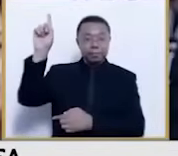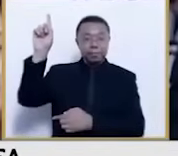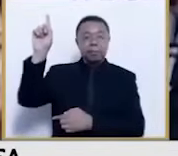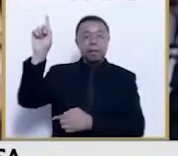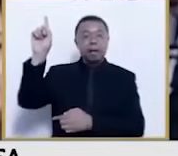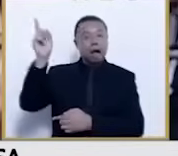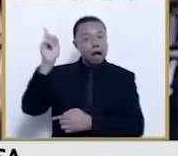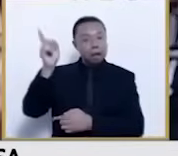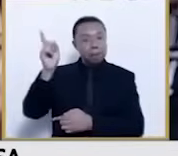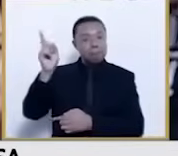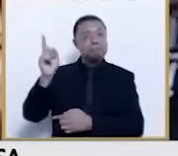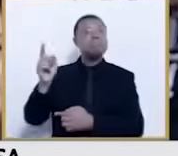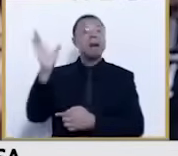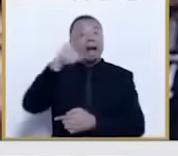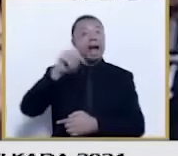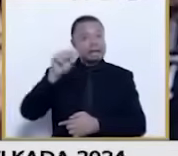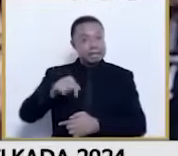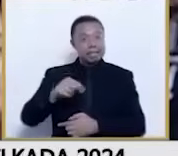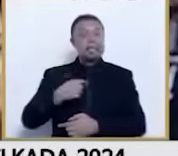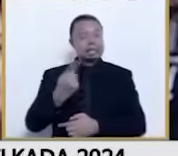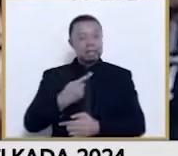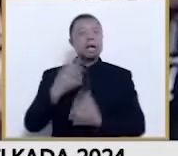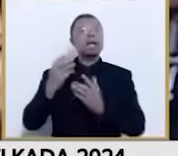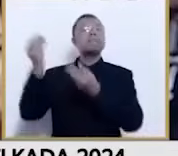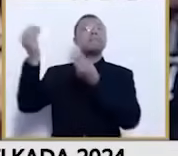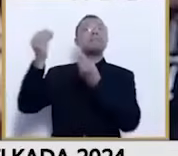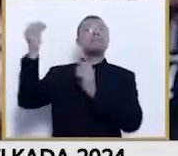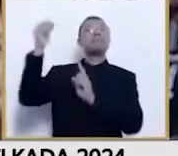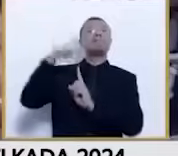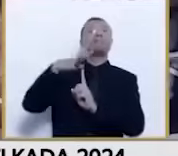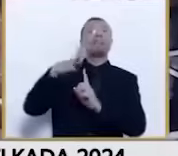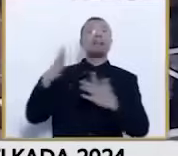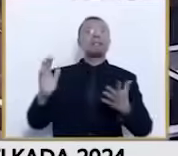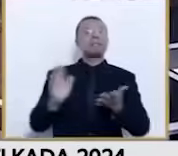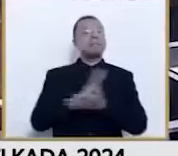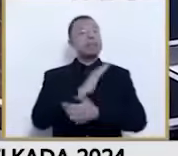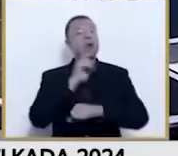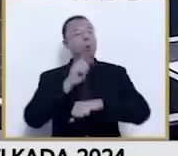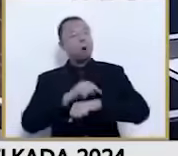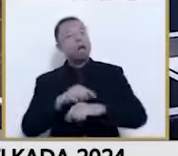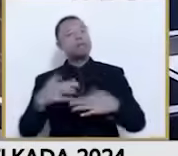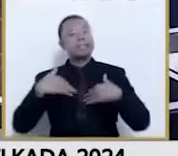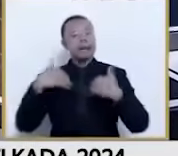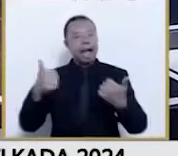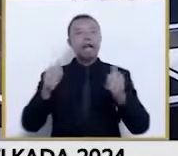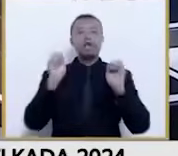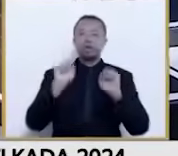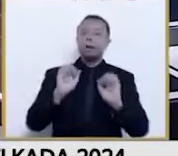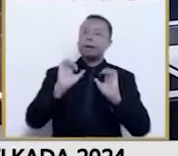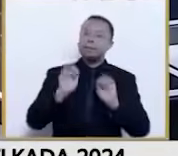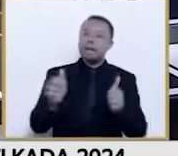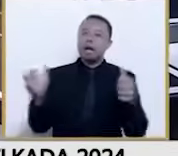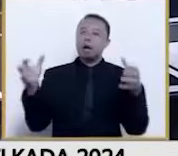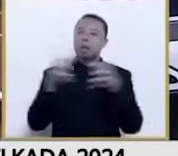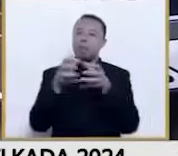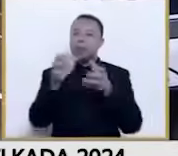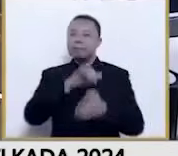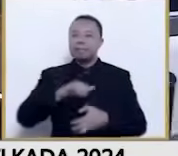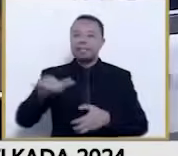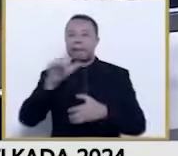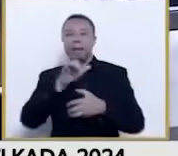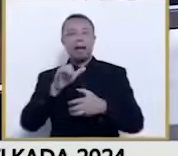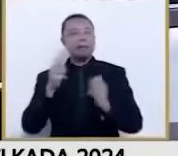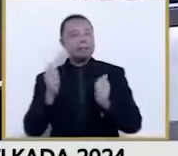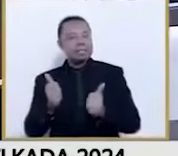Kuasa, sehingga hari ini kita masih diberi kesempatan, diberi kesehatan untuk bisa berkumpul dan